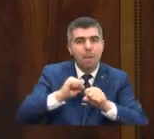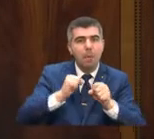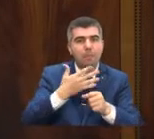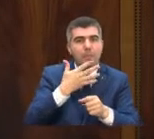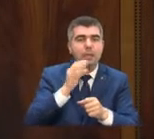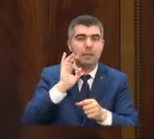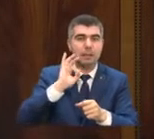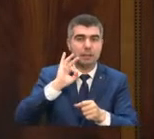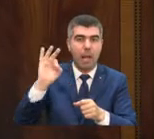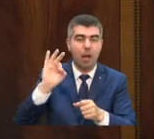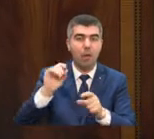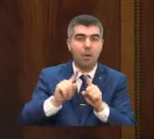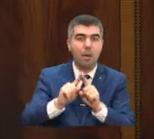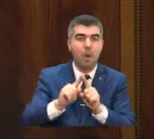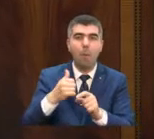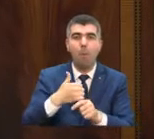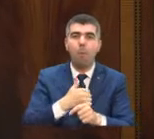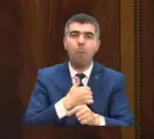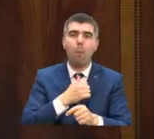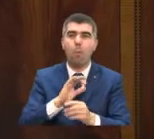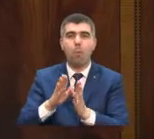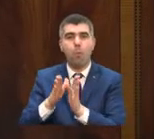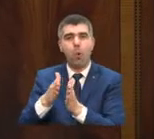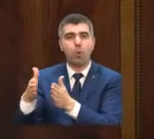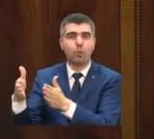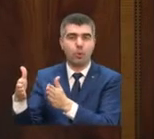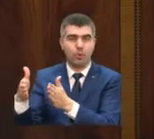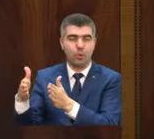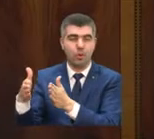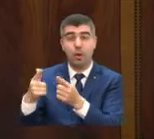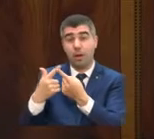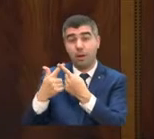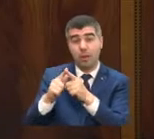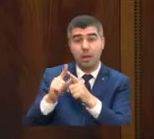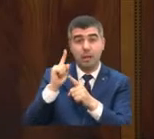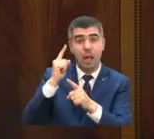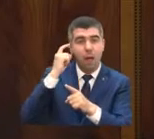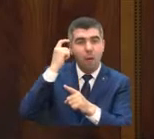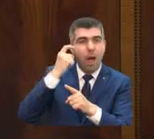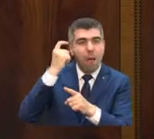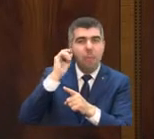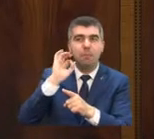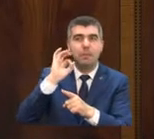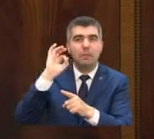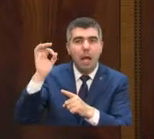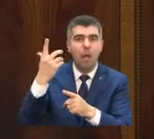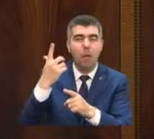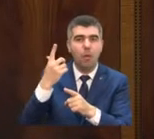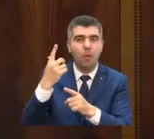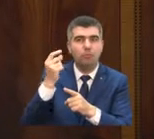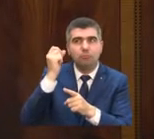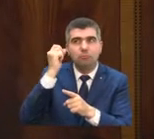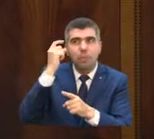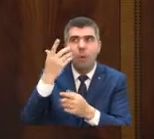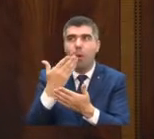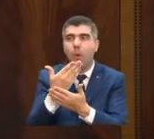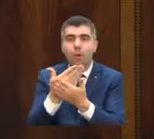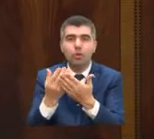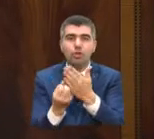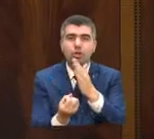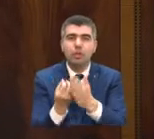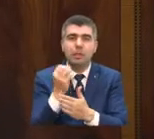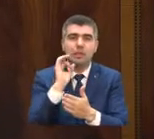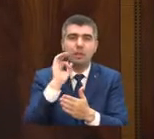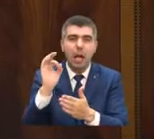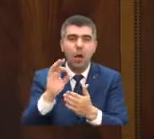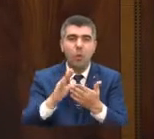يعكس حقيقة المجتمع المغربي، بل هو نتاج لفكر متطرف يتنافى في مضمونه مع ثقافتنا